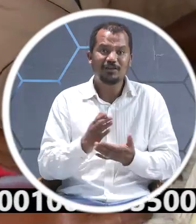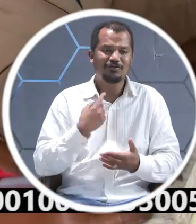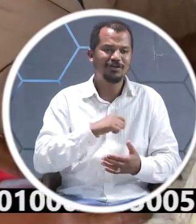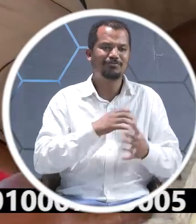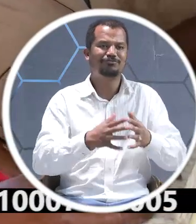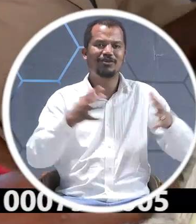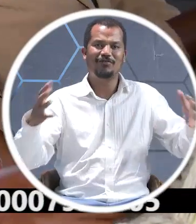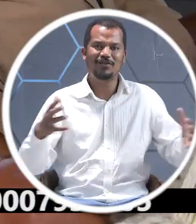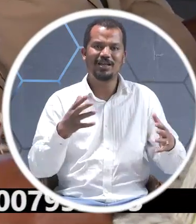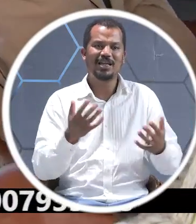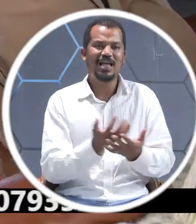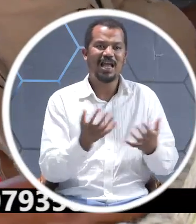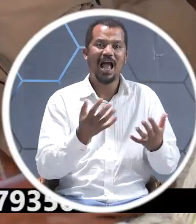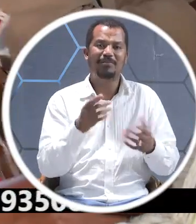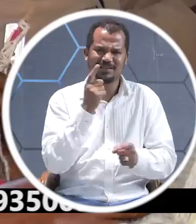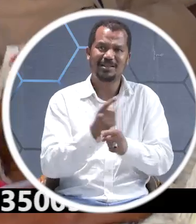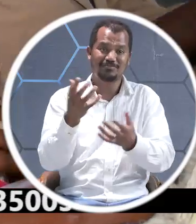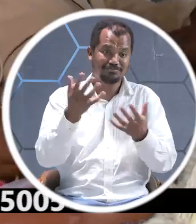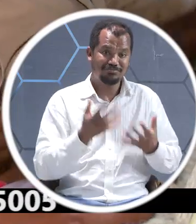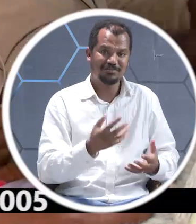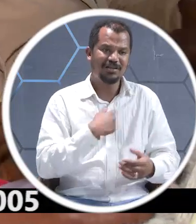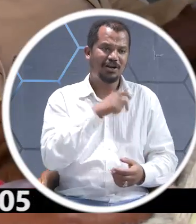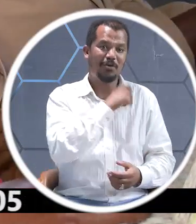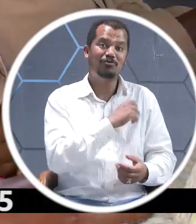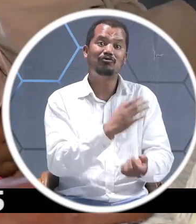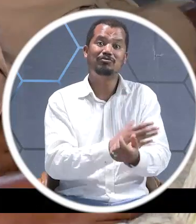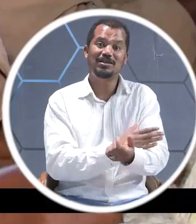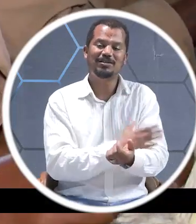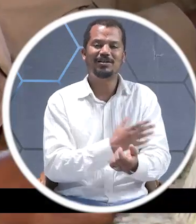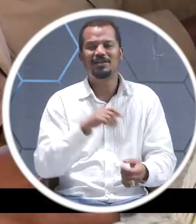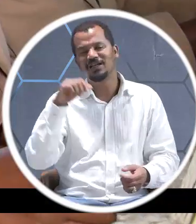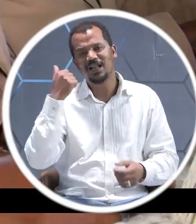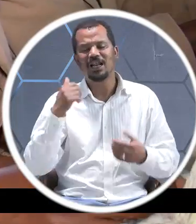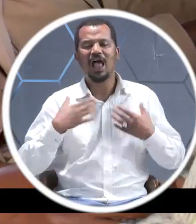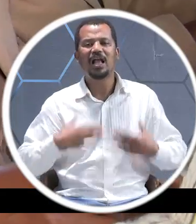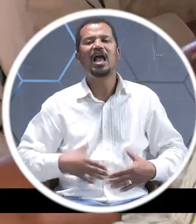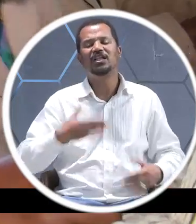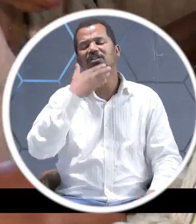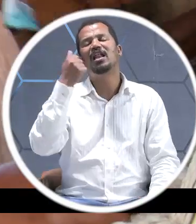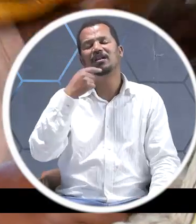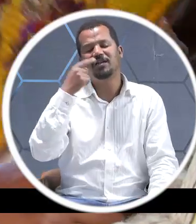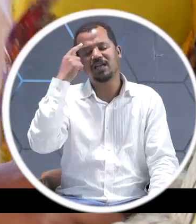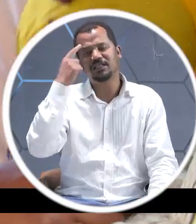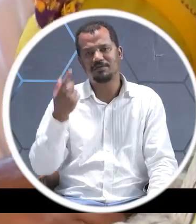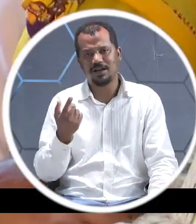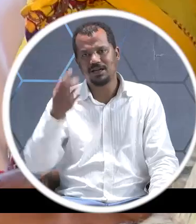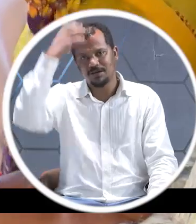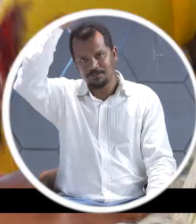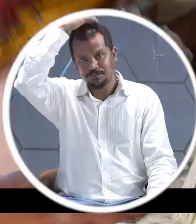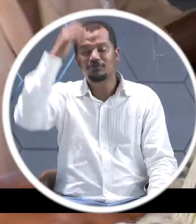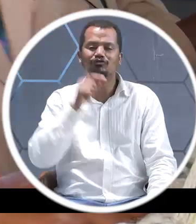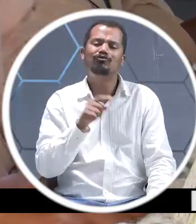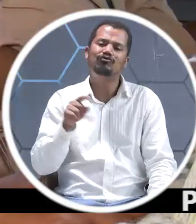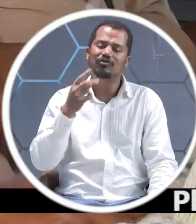مدام مسافه الان بوت آونو طریق آبسرات بیکار بلن بن سرای دم مزاتش میشه شالن یا تلیلا کال شالال بلن نصب بلن یا